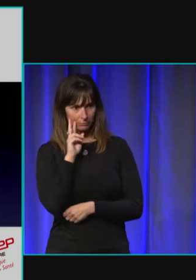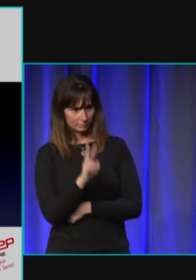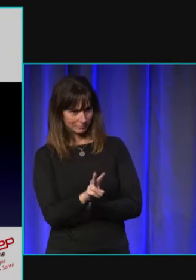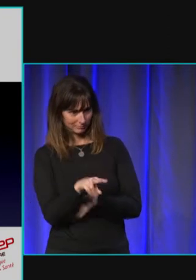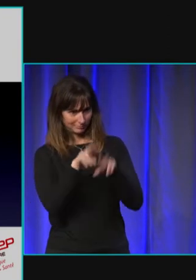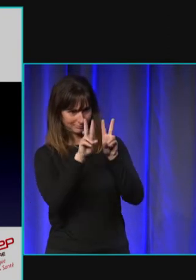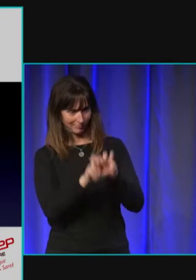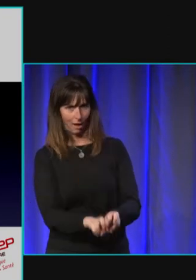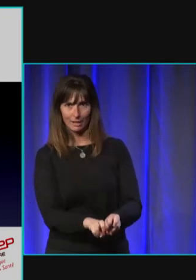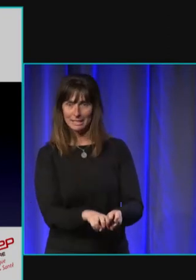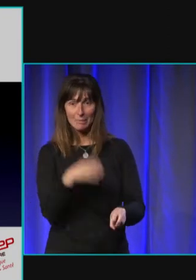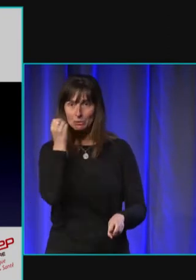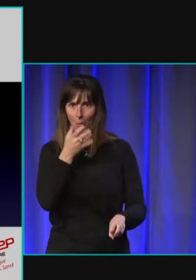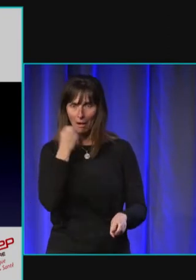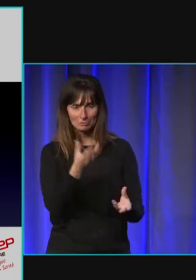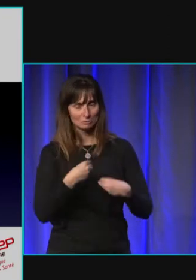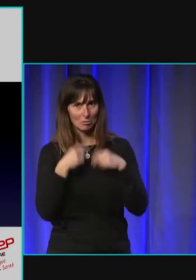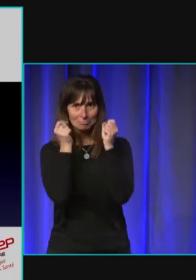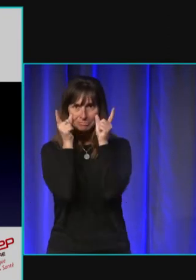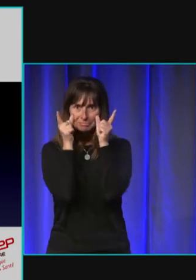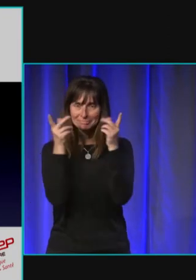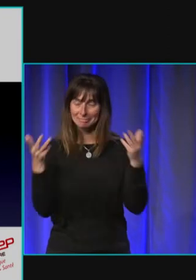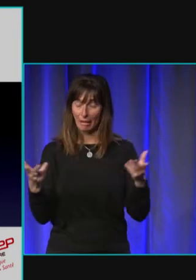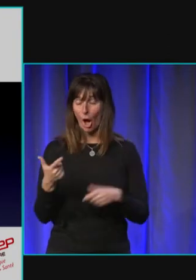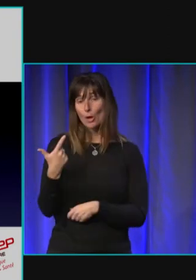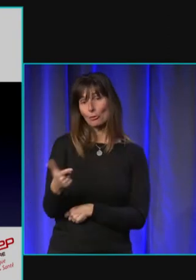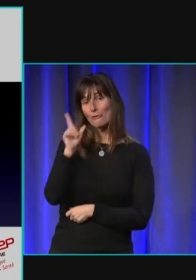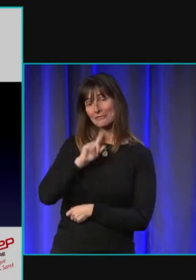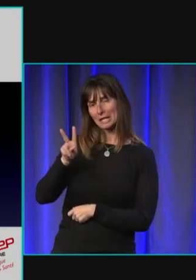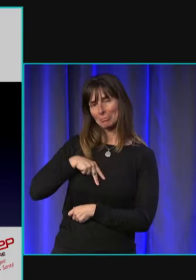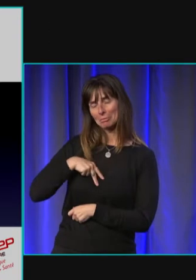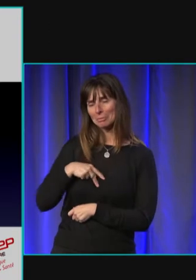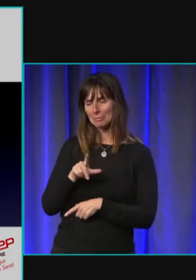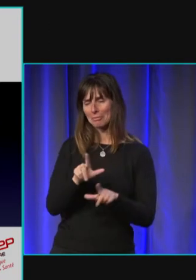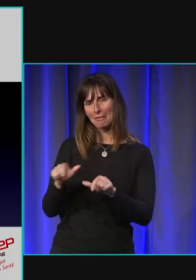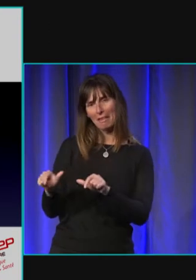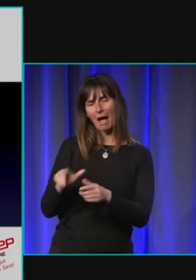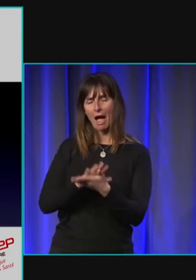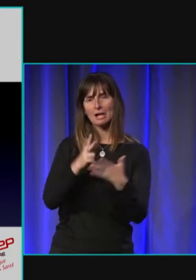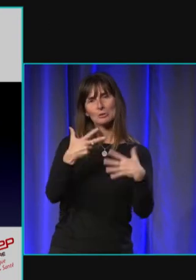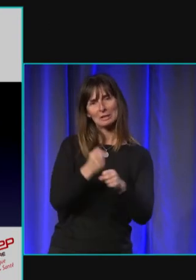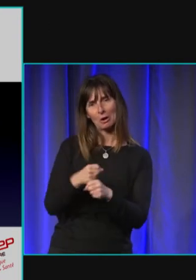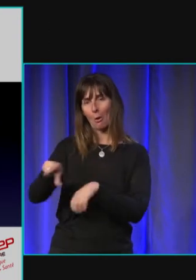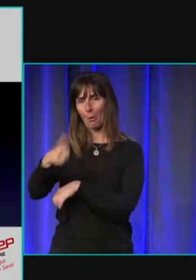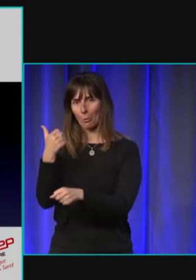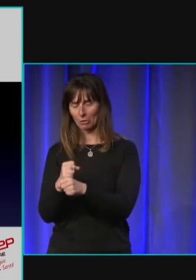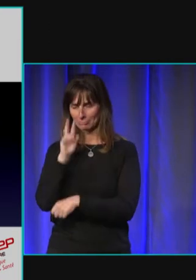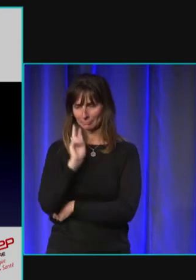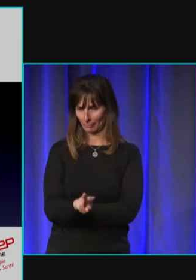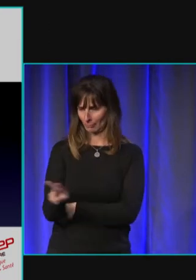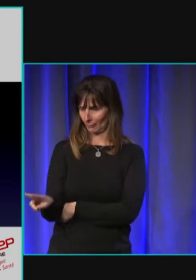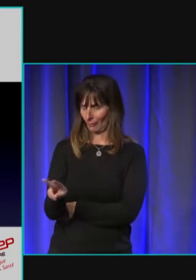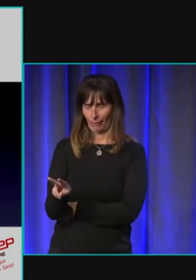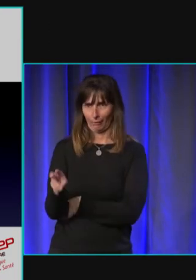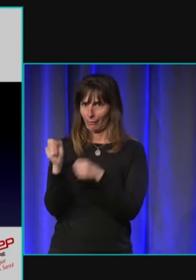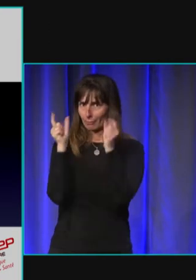encore tous les jours. Hein. J'ai deux filles, hein, qui ont l'âge de 8 ans et 11 ans, et quand je les observe, je suis encore étonné